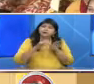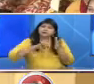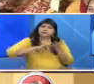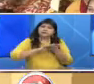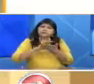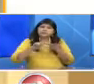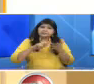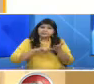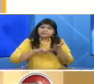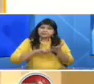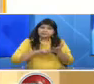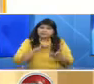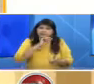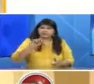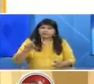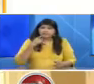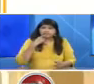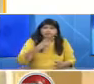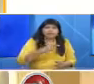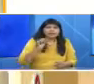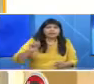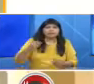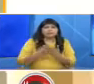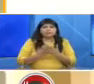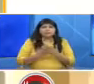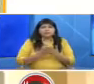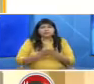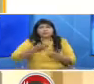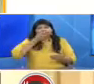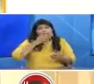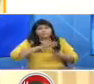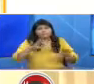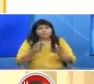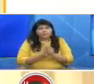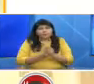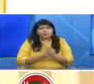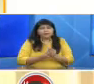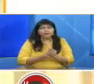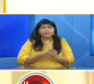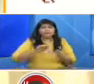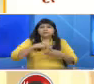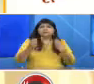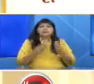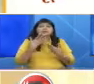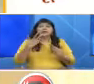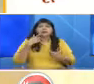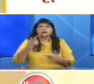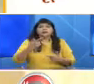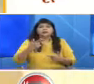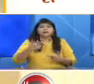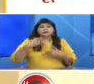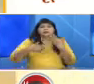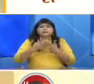है, पृथ्व्याम त्रीणि रत्नानि जलम अन्नम सुभाषितम मुडे